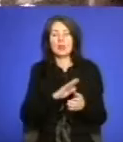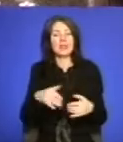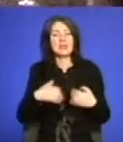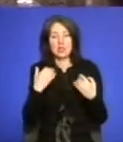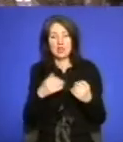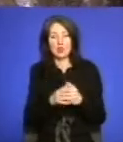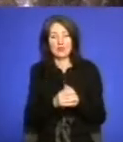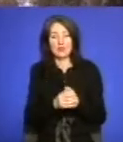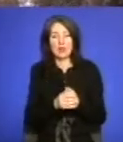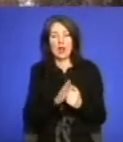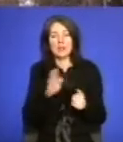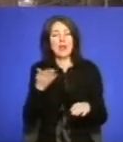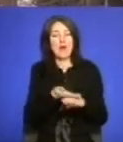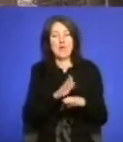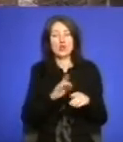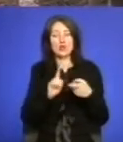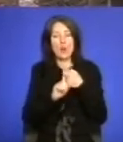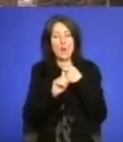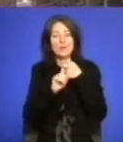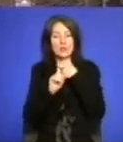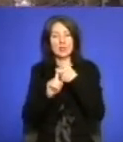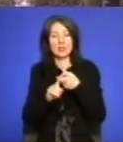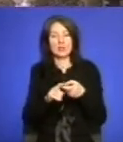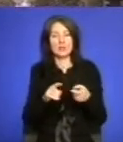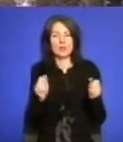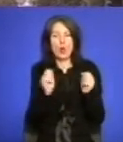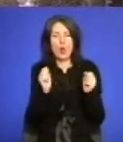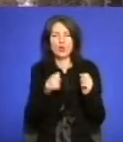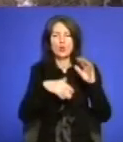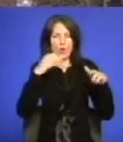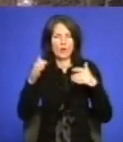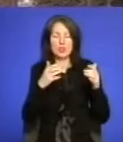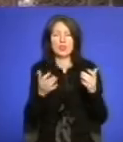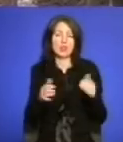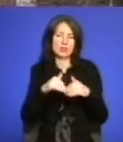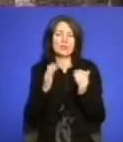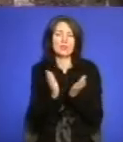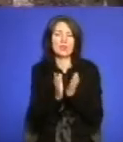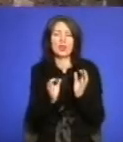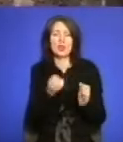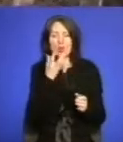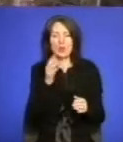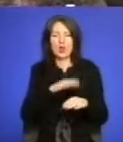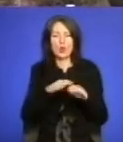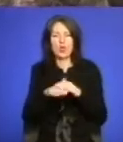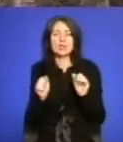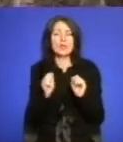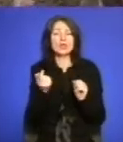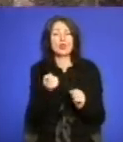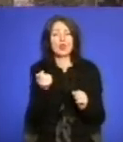неважко було вішати вам Вітер дує але так в загальному добре руки замер трошки